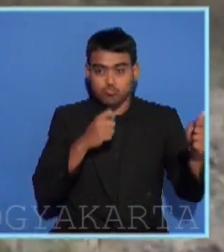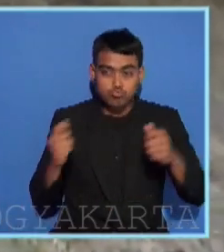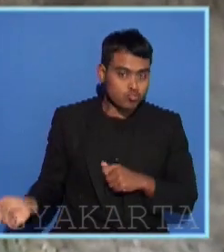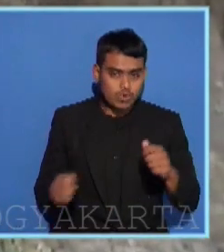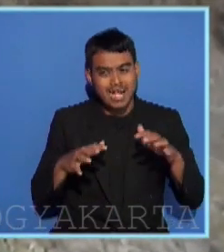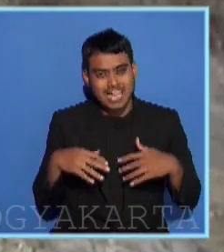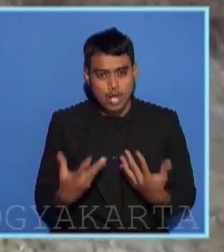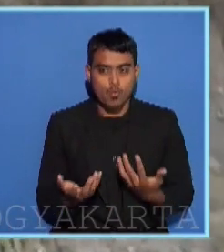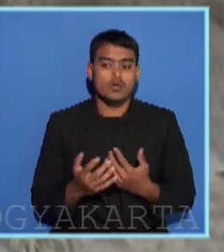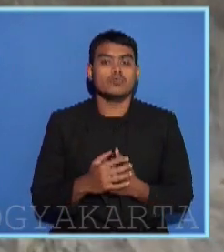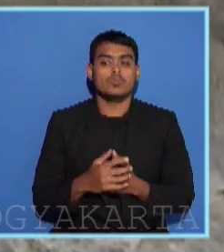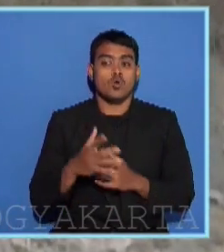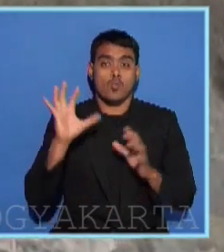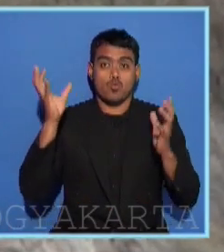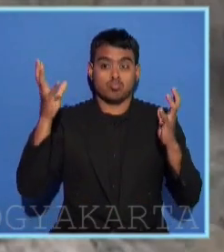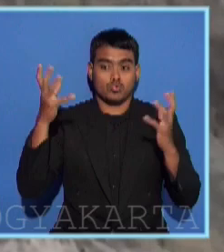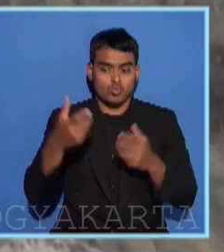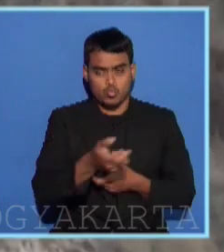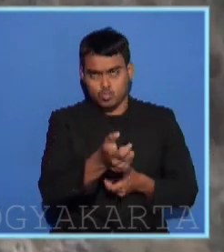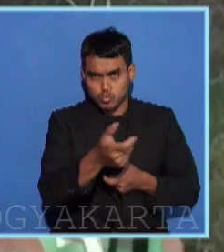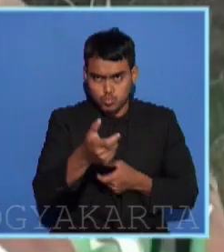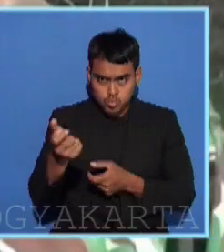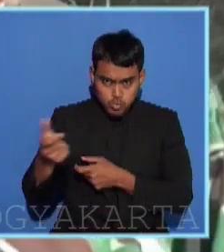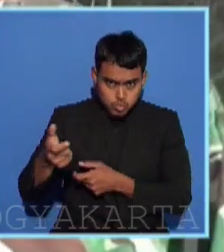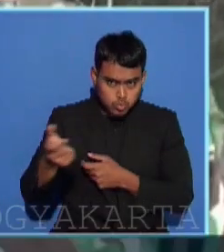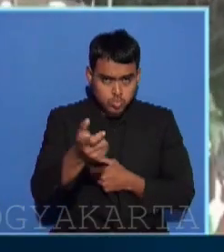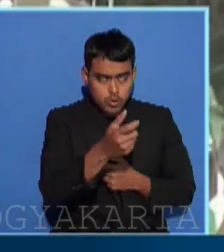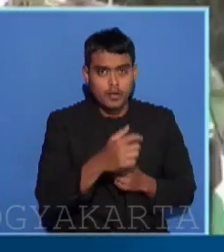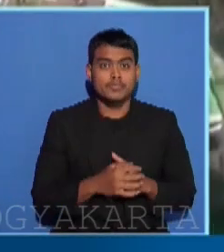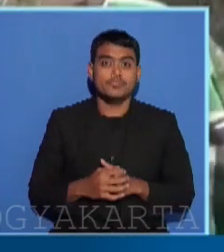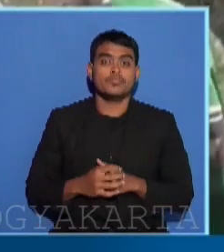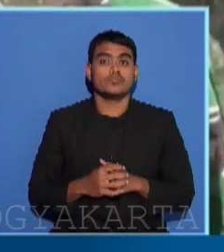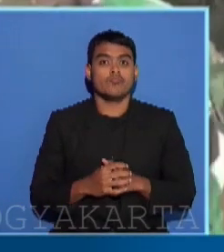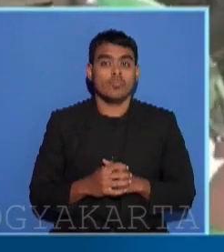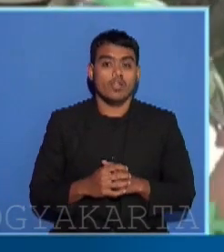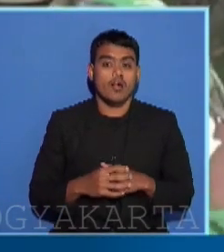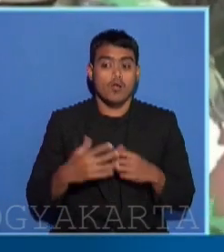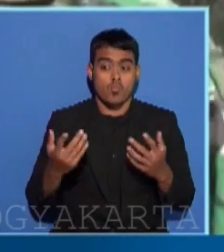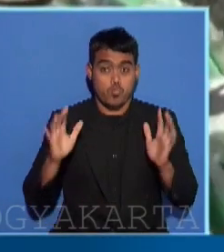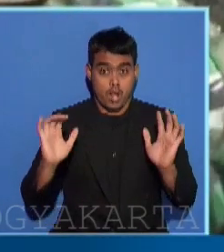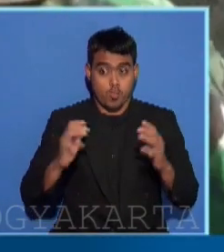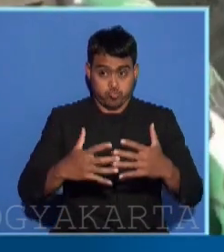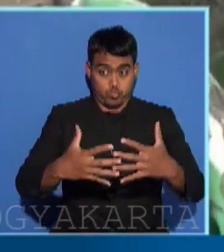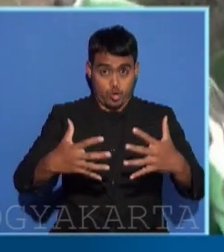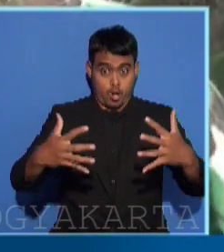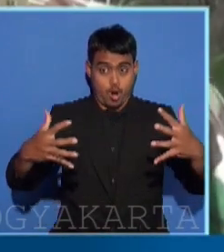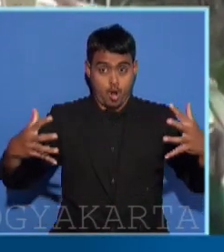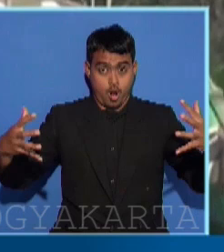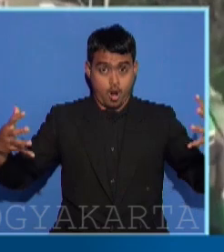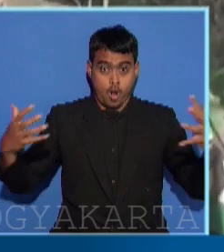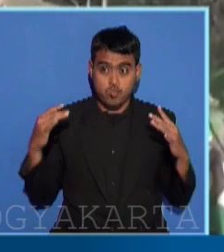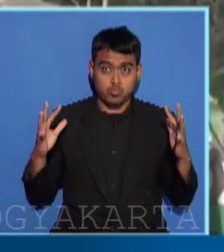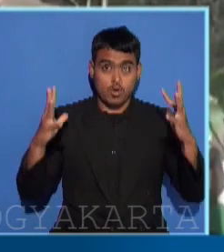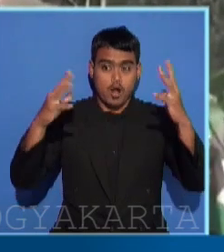mobil pemadam kebakaran kalau untuk luasan belum bisa kita hitung Bapak karena ada